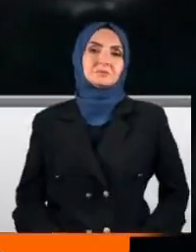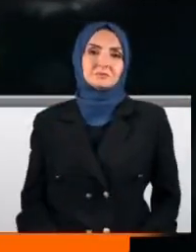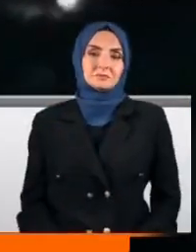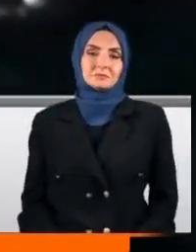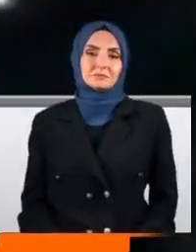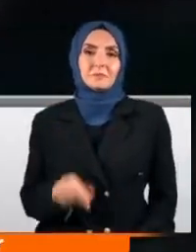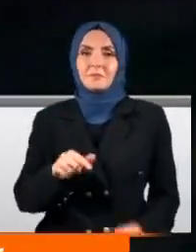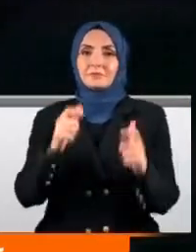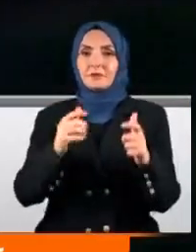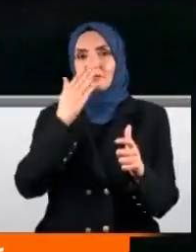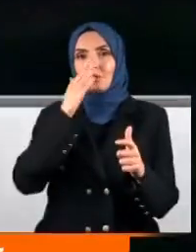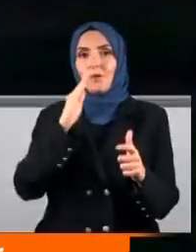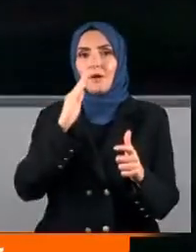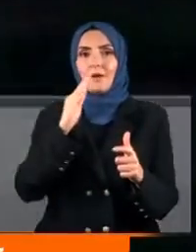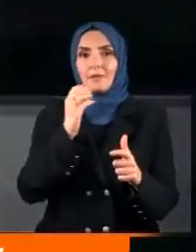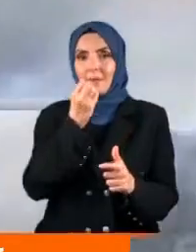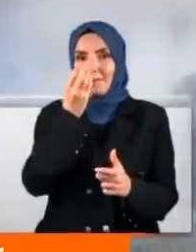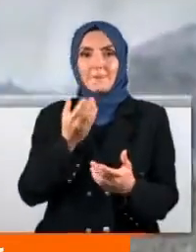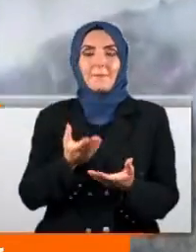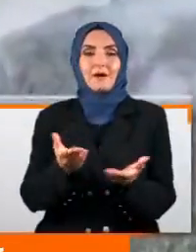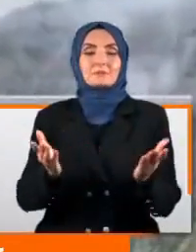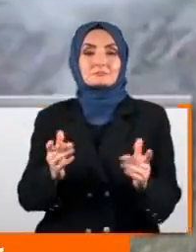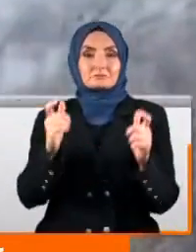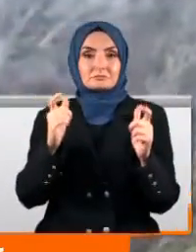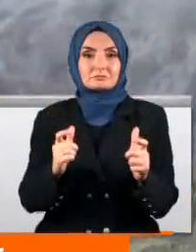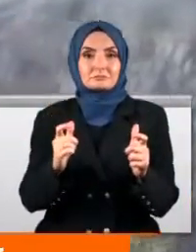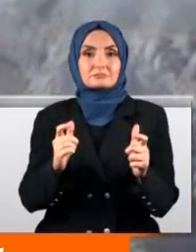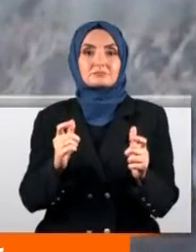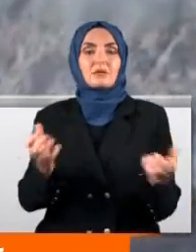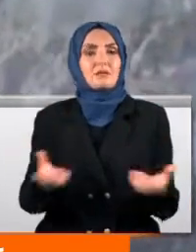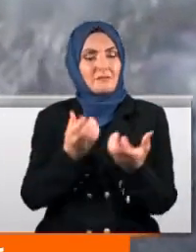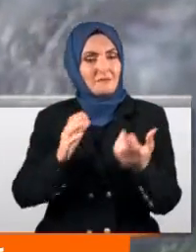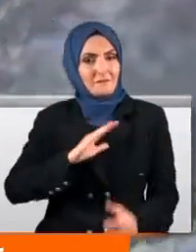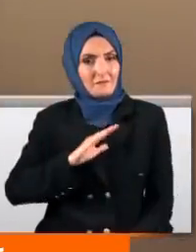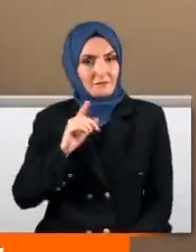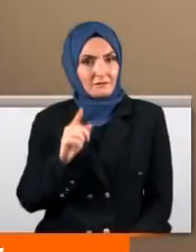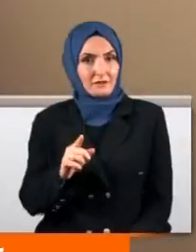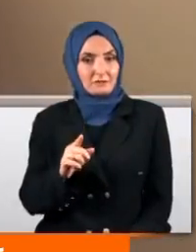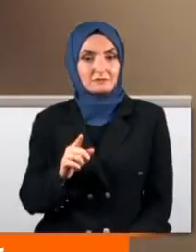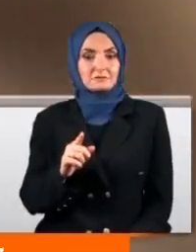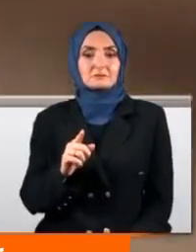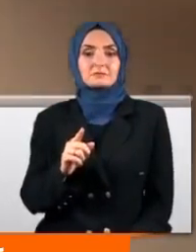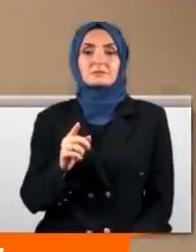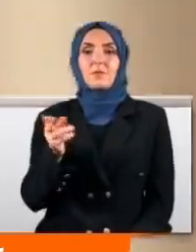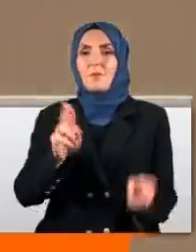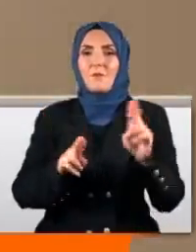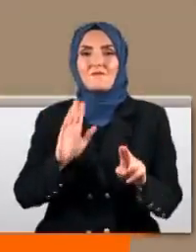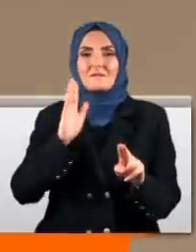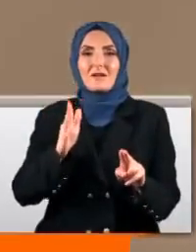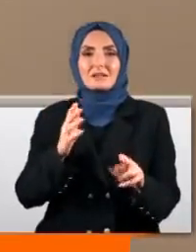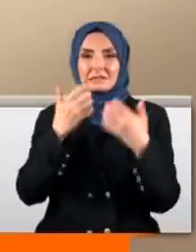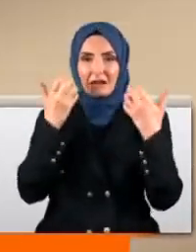Bölgedeki doğa parkı da alevlerden nasibini aldı. Vahşi yaşamdan çok sayıda kayıp yansıdı turistlerin kamerasına.